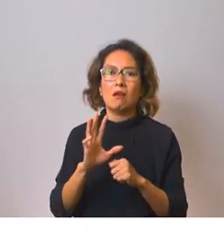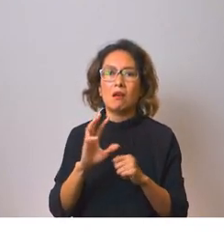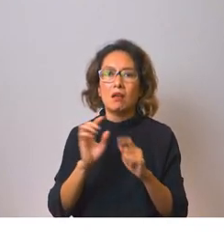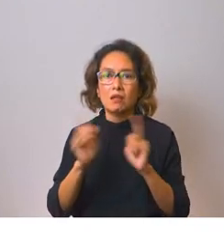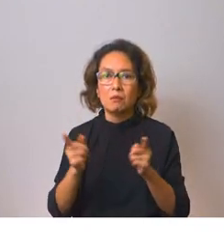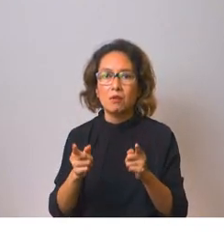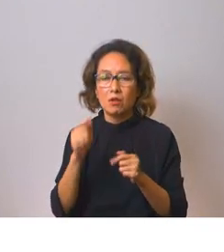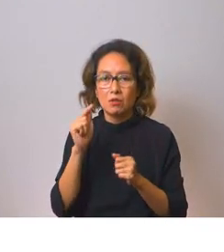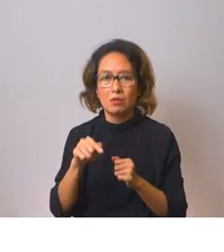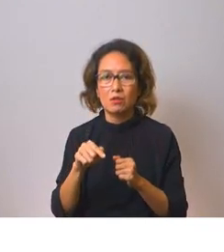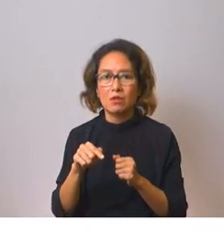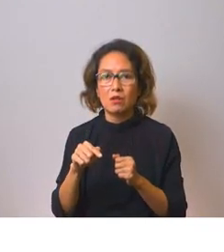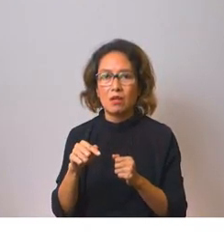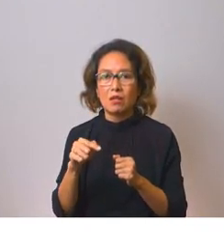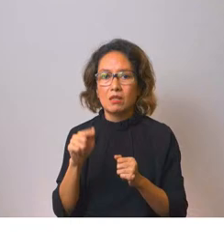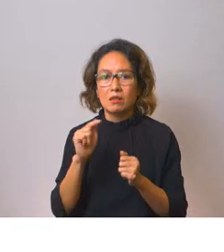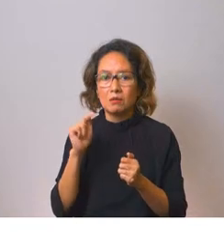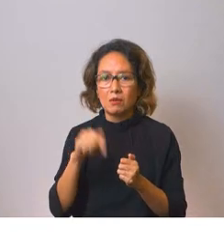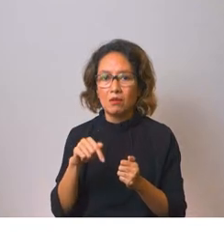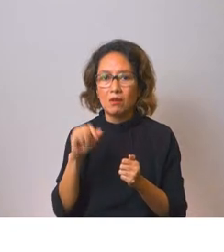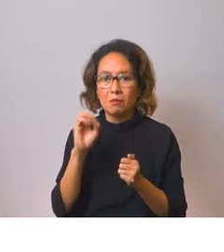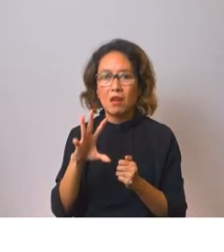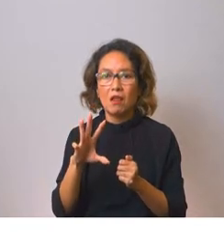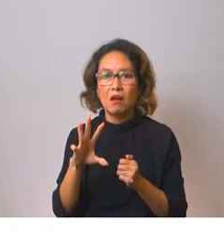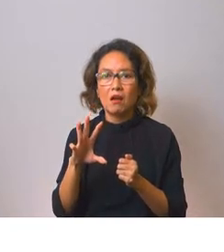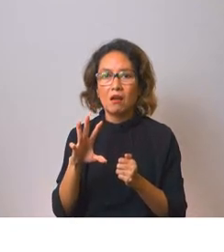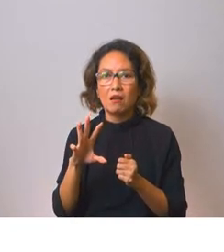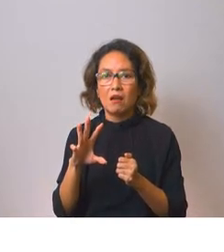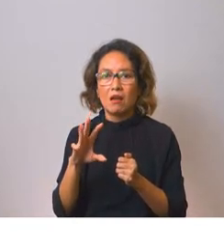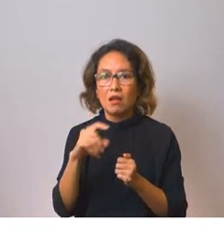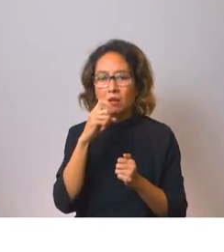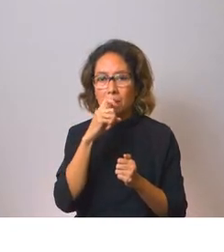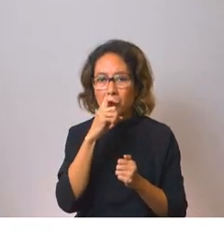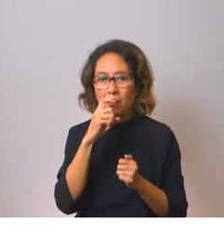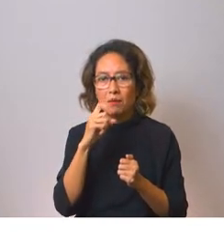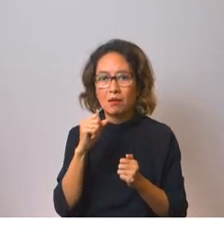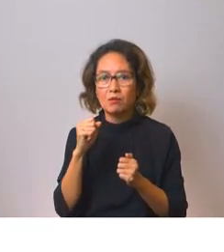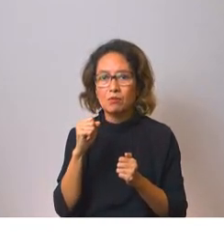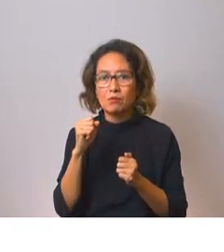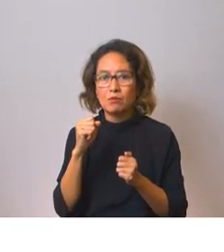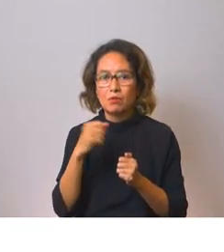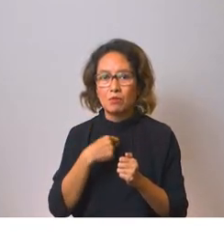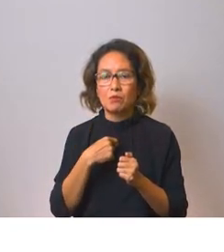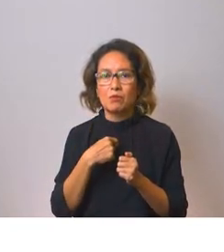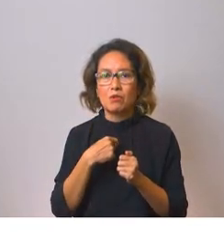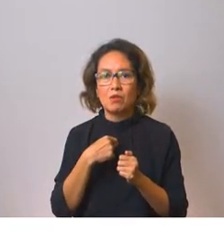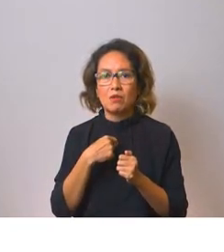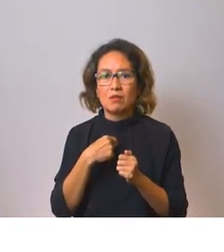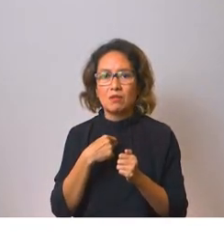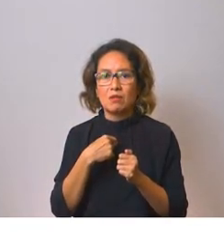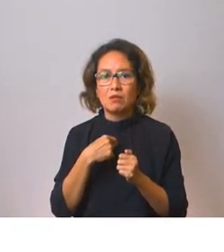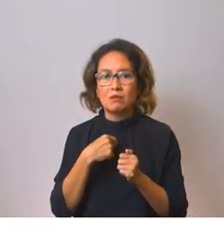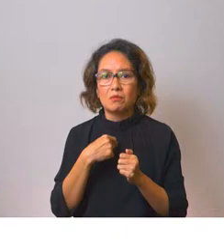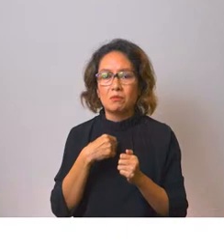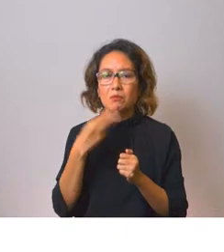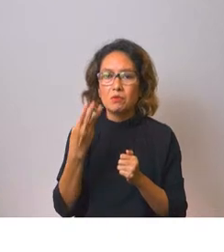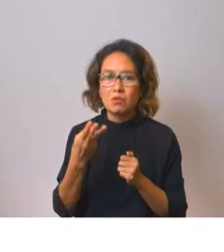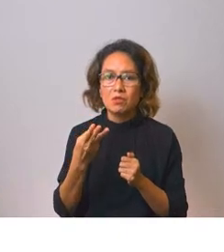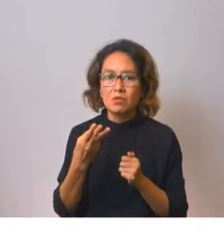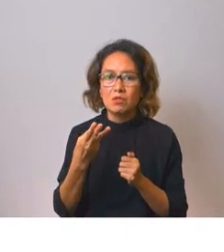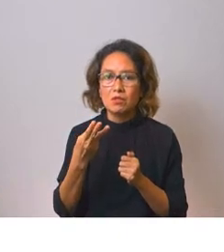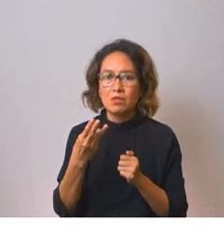bilang kepada papaku saya belum menonton film